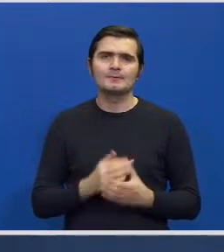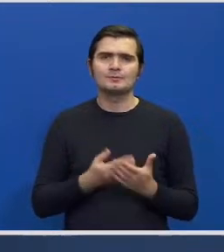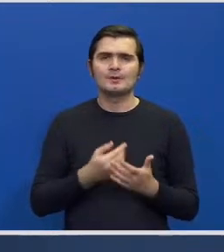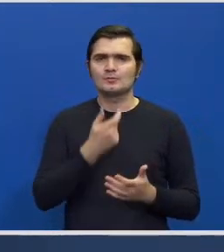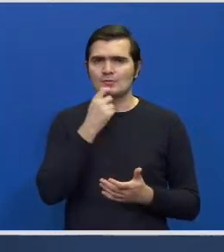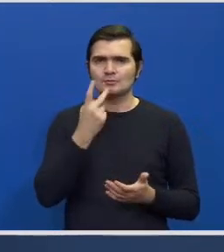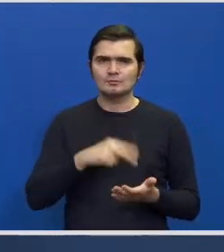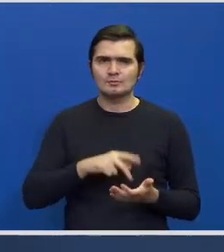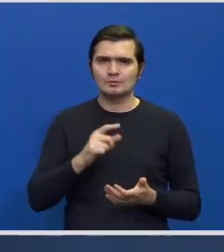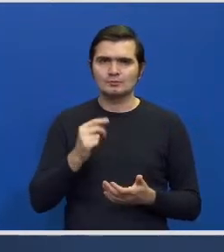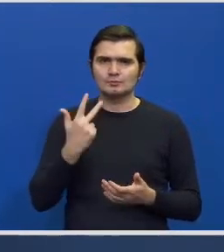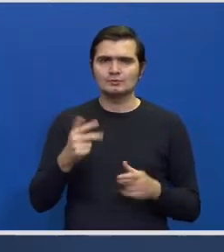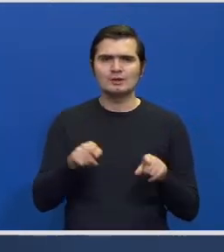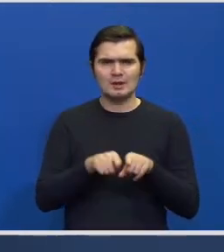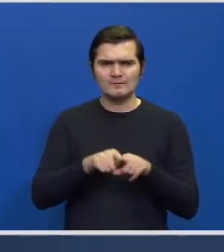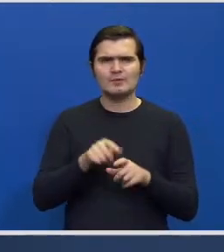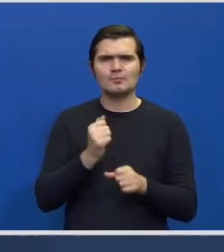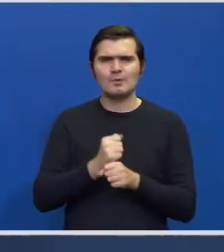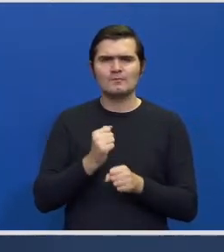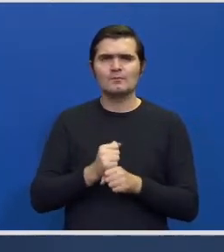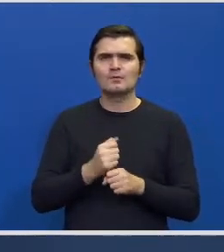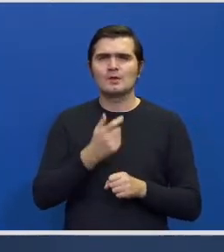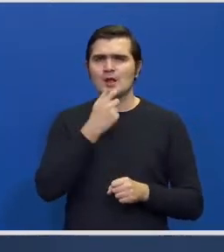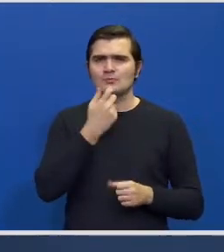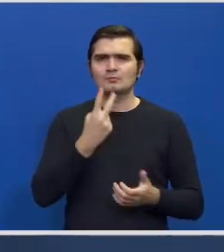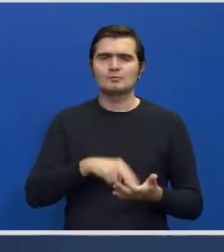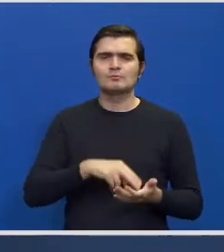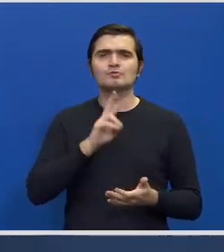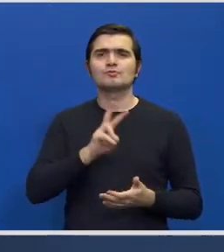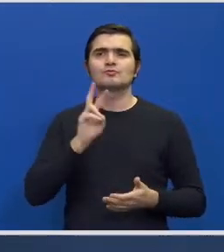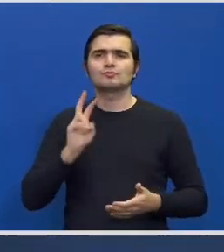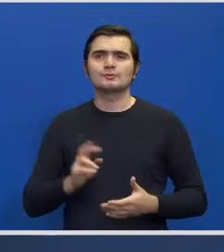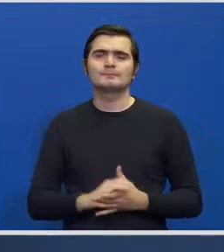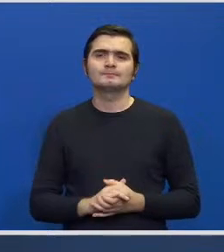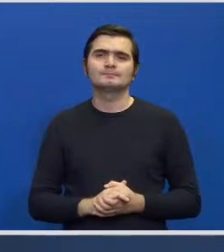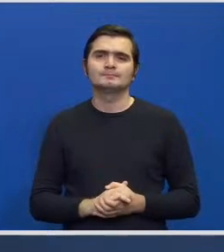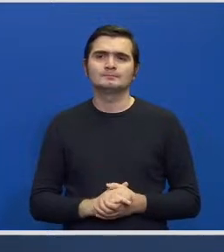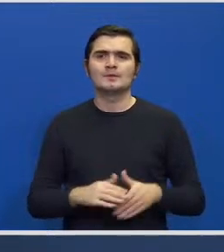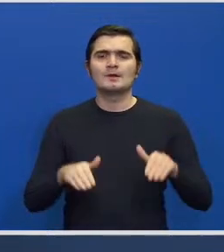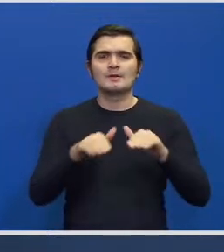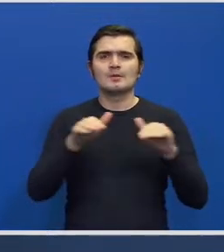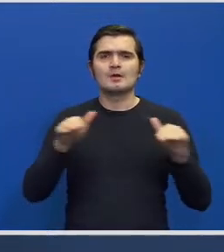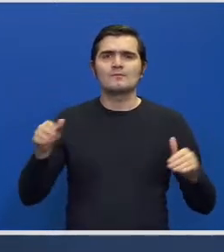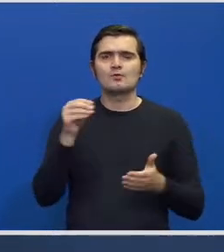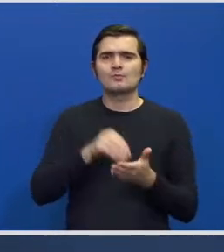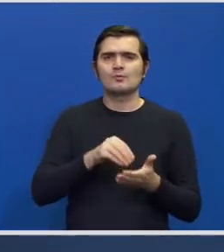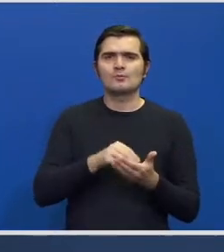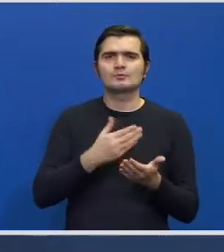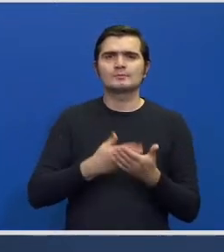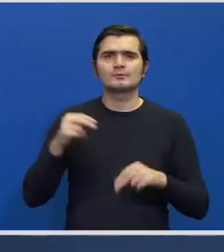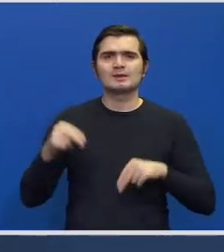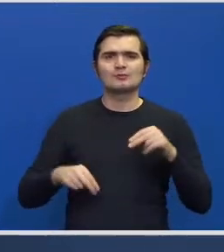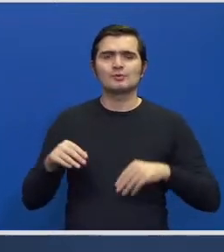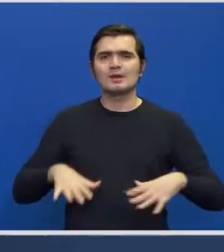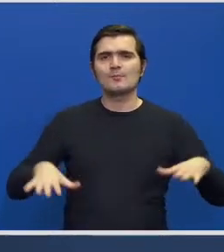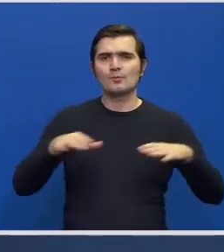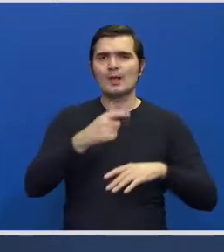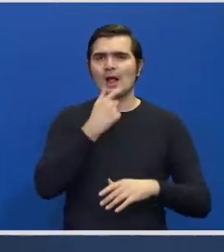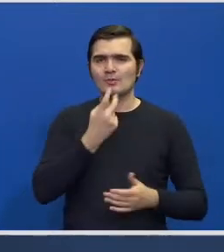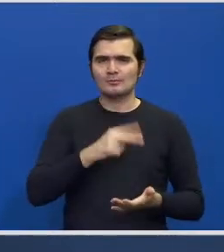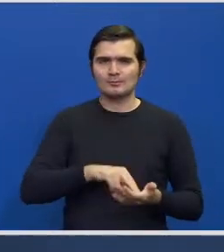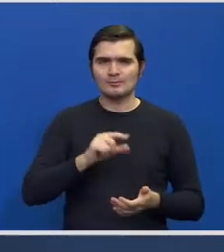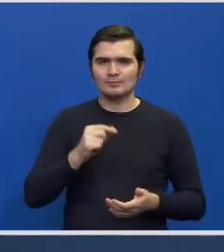PIB și în acest și în anul 2023, așa cum a fost realizată și în anul 2022. Plafonul propus